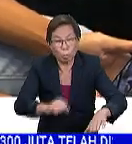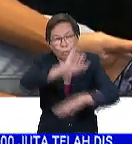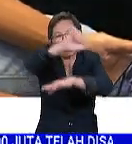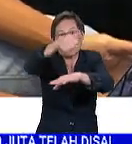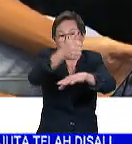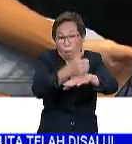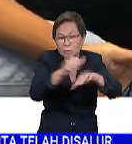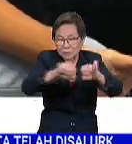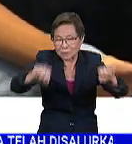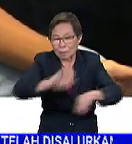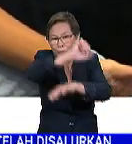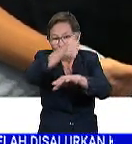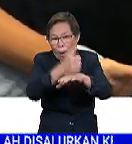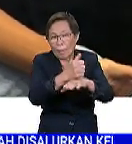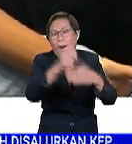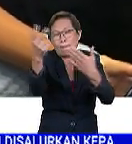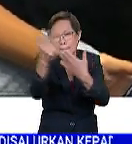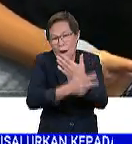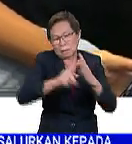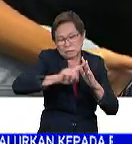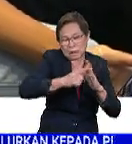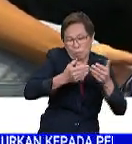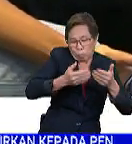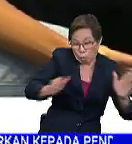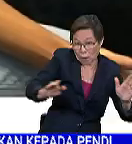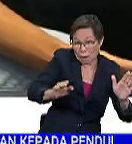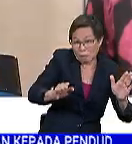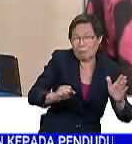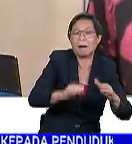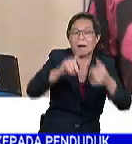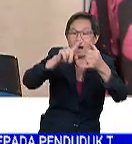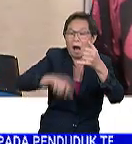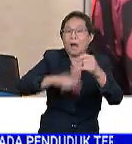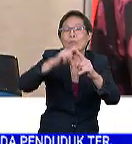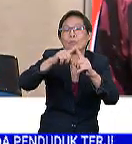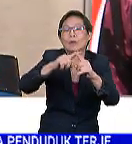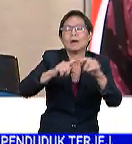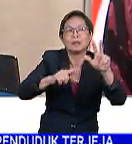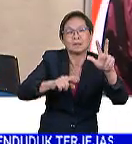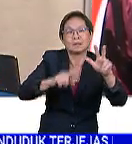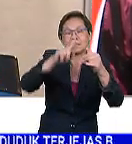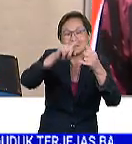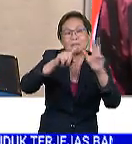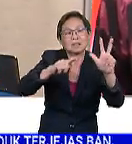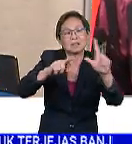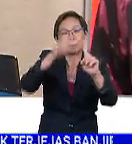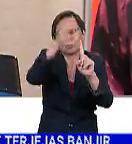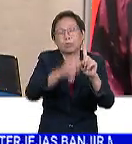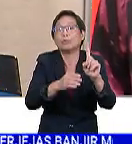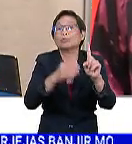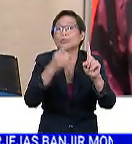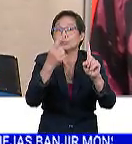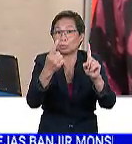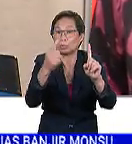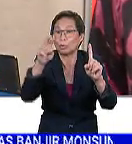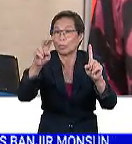temu melalui My Sejahtera akan mula dibuka pada penghujung Januari 2022. Sebagai permulaan,